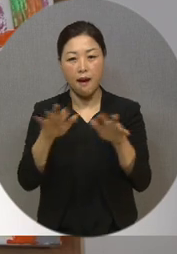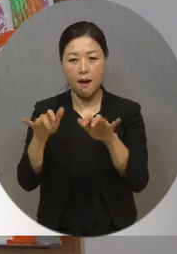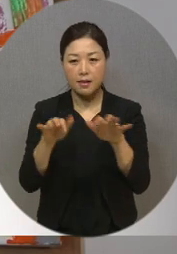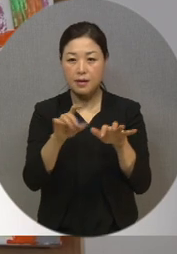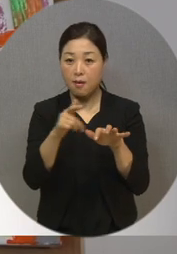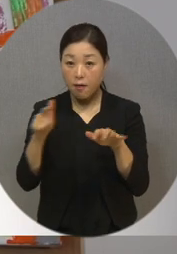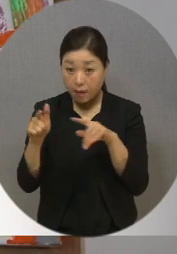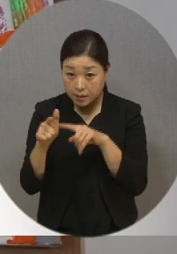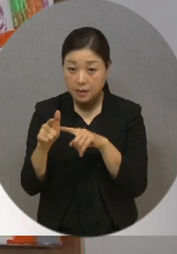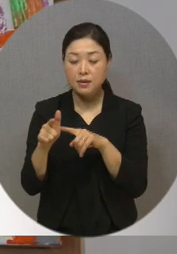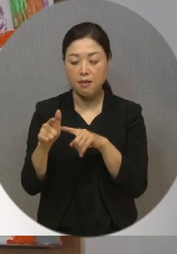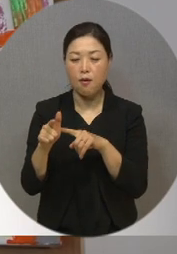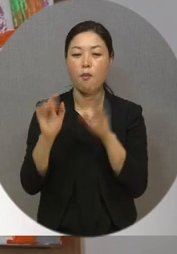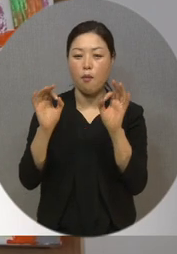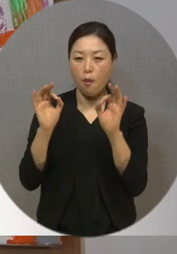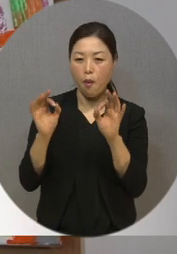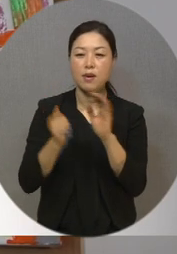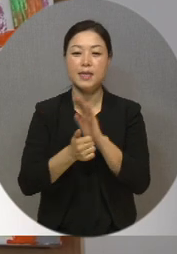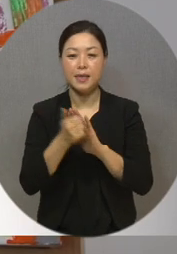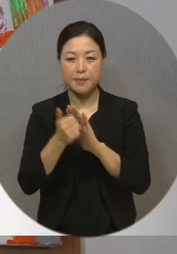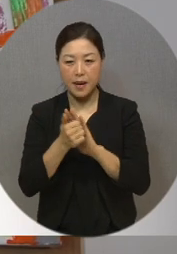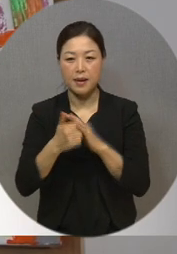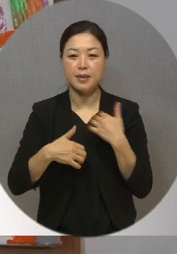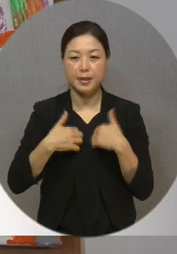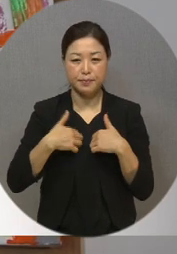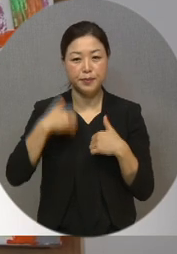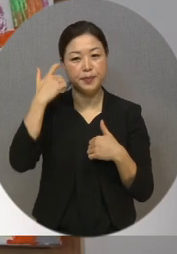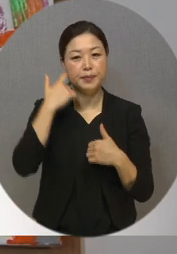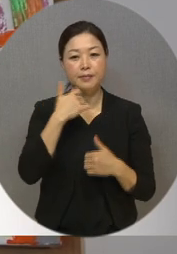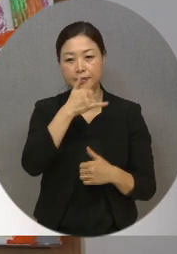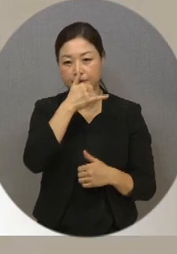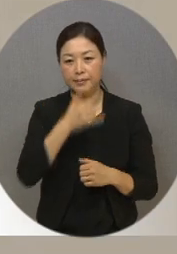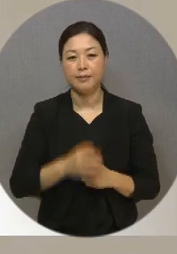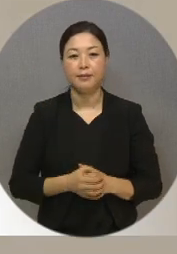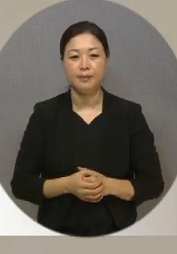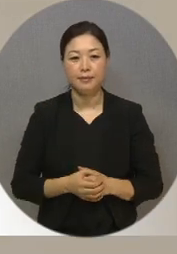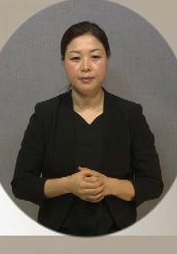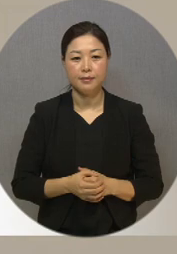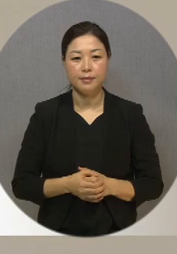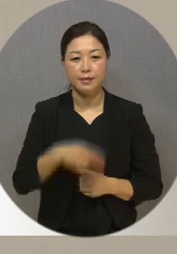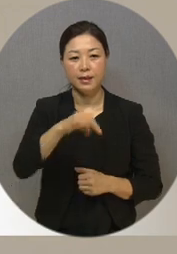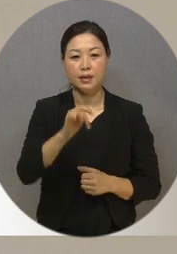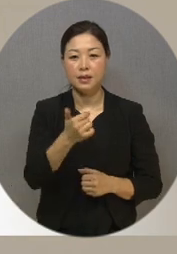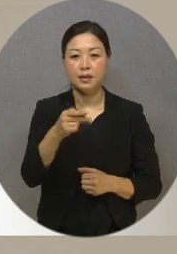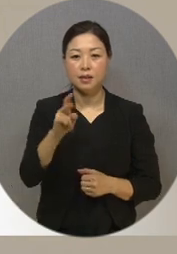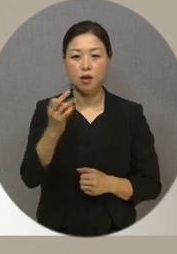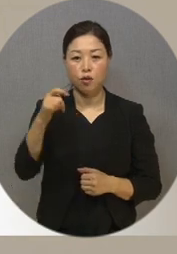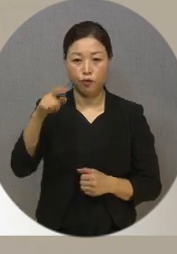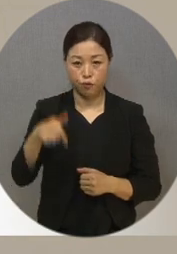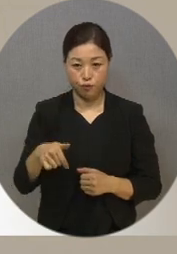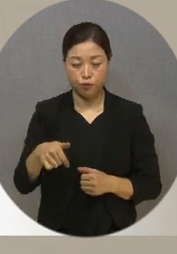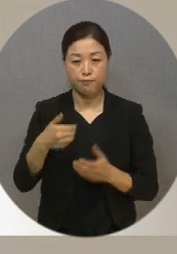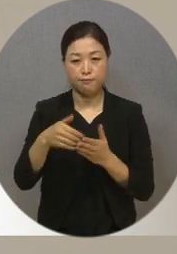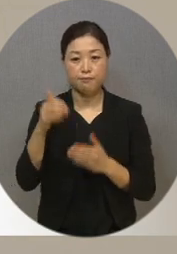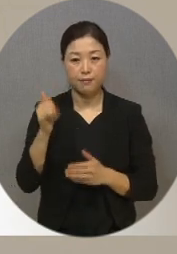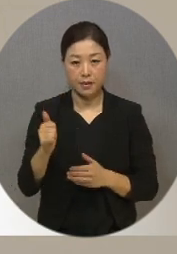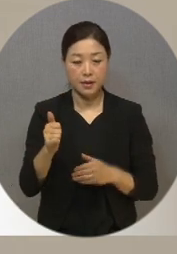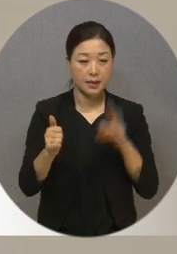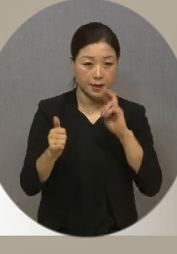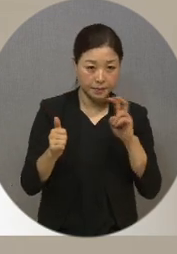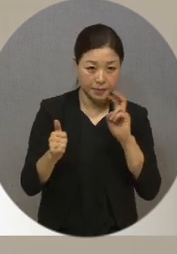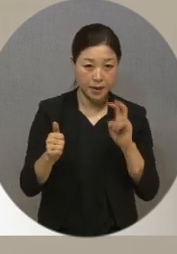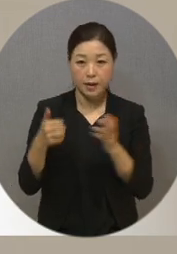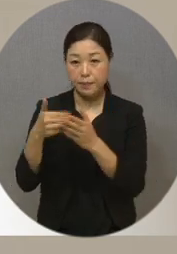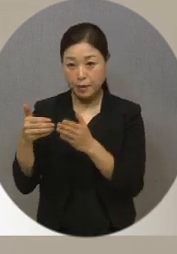기쁨을 연주하고 있는 것 같은 느낌을 느끼게 해줍니다. 신경욱 작가는 음악과 미술이라는